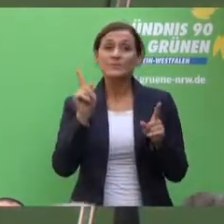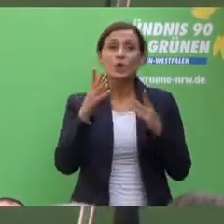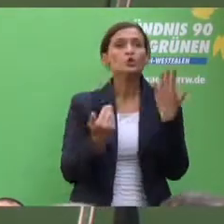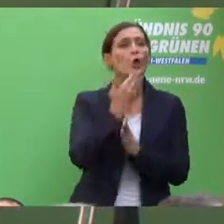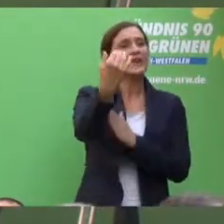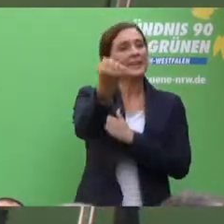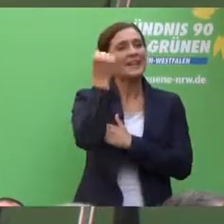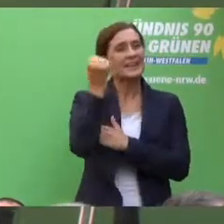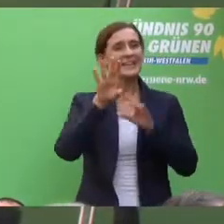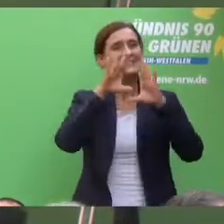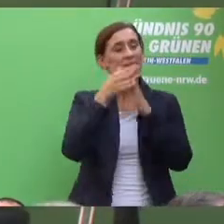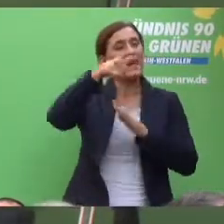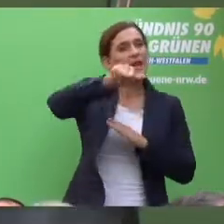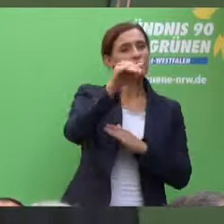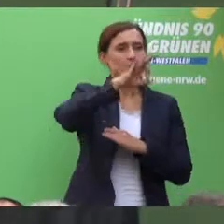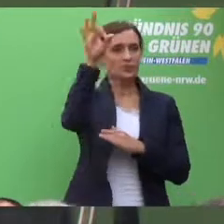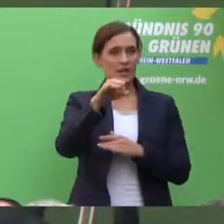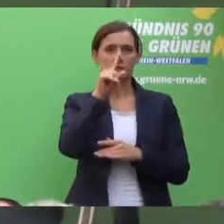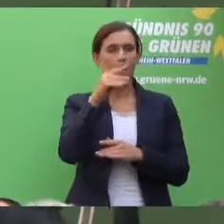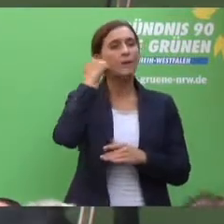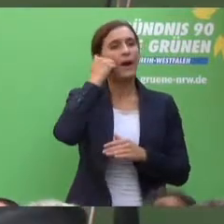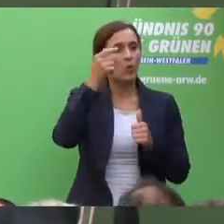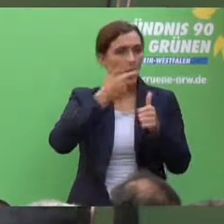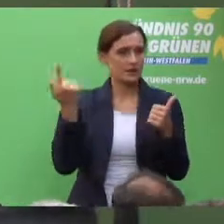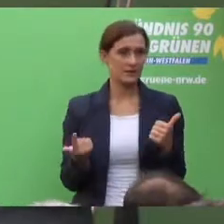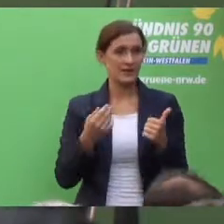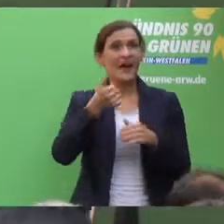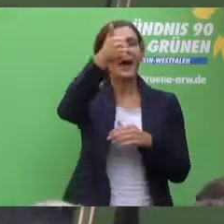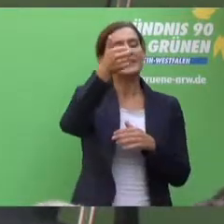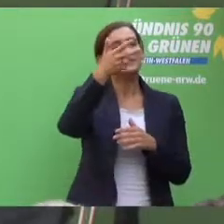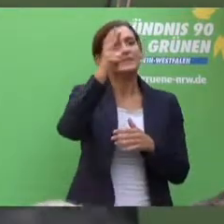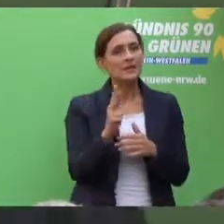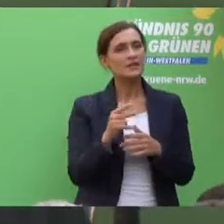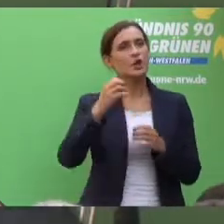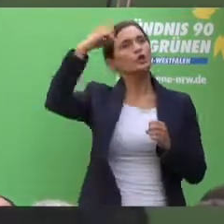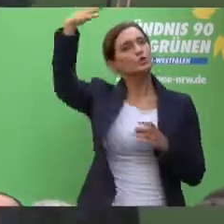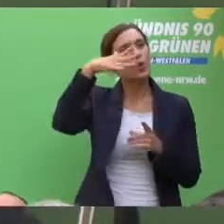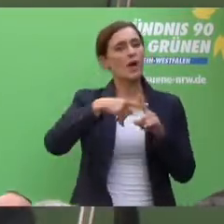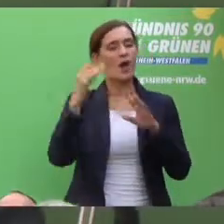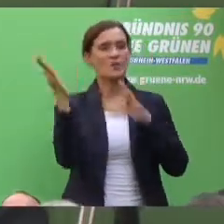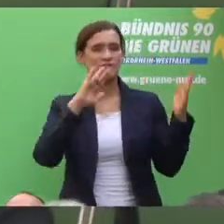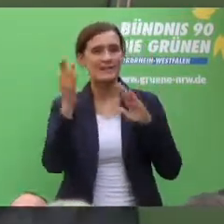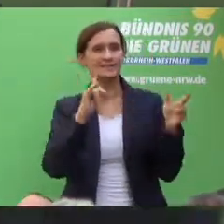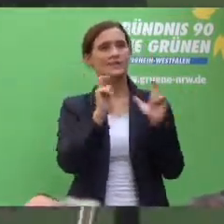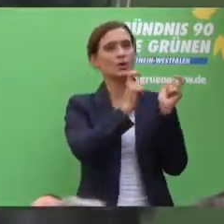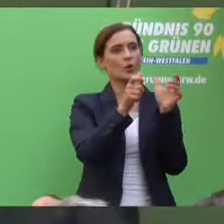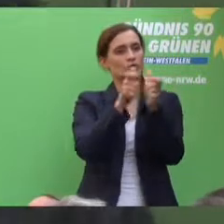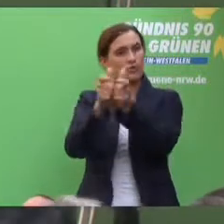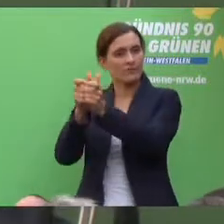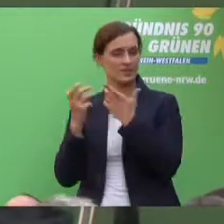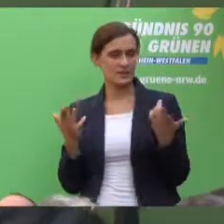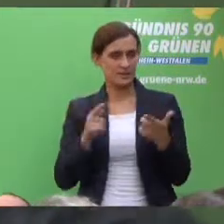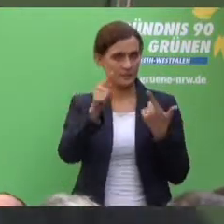zu 11% Bauern. Die gehören zu mehr als einem Drittel Solar- und Windgenossenschaften. Sie gehören